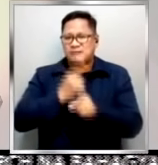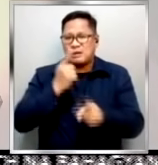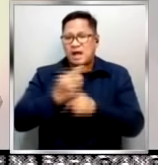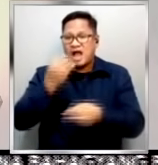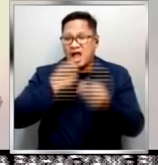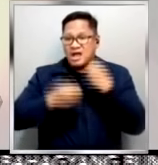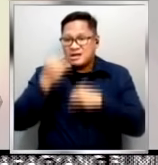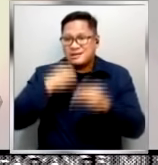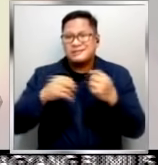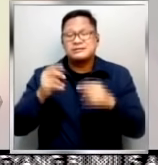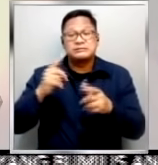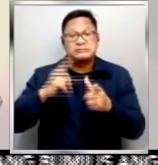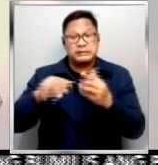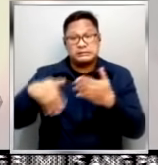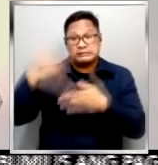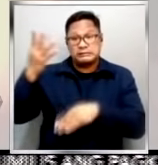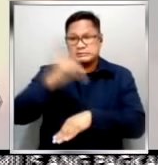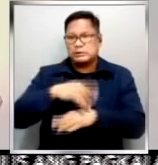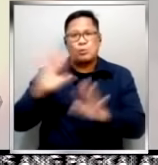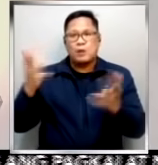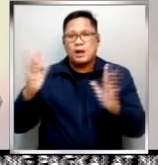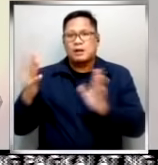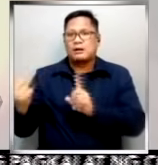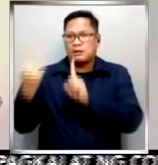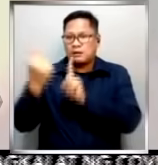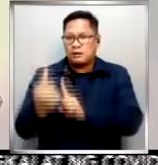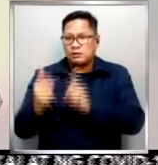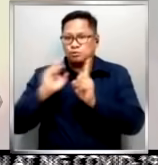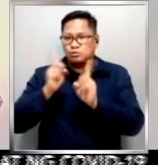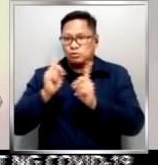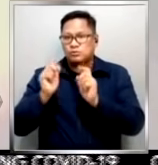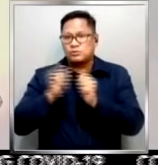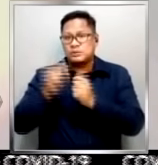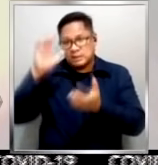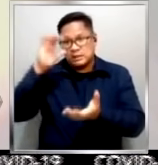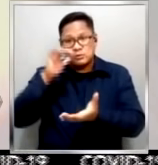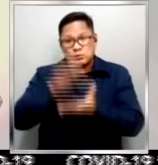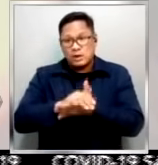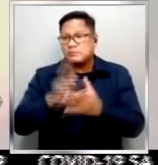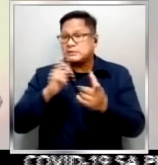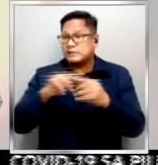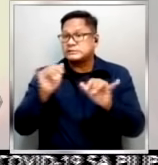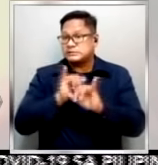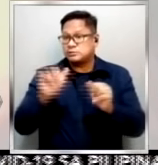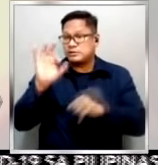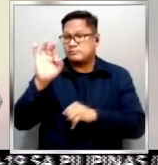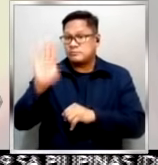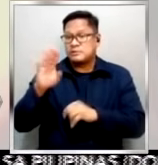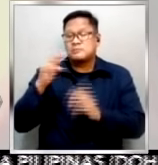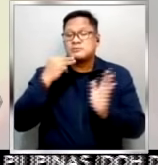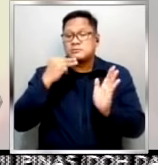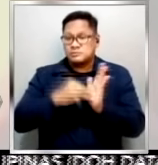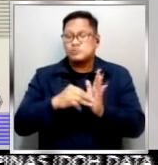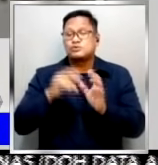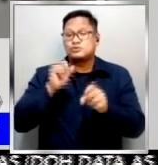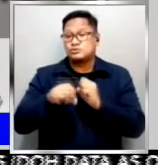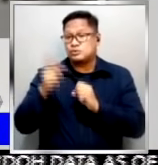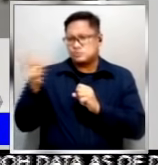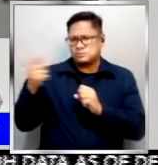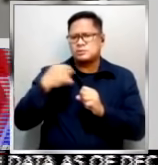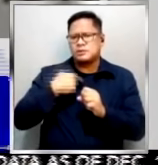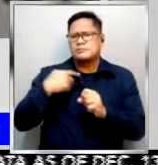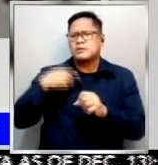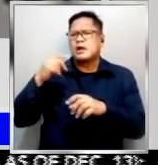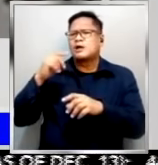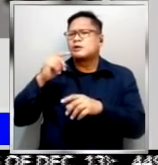ni Josue si Bernadette sa kanyang number sa Saudi, pati na rin sa messenger. Kaya kinontak ni Josue ang kasamahan ni Bernadette. Sabi